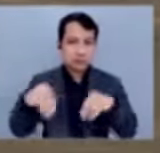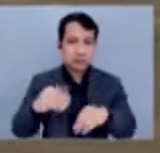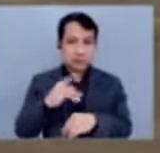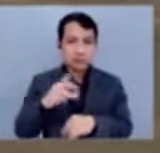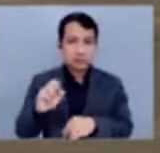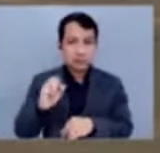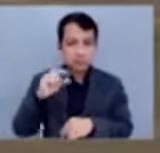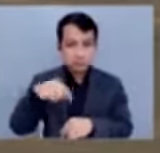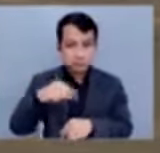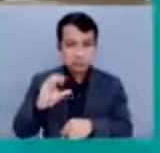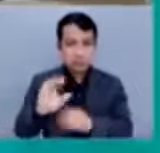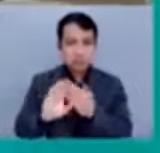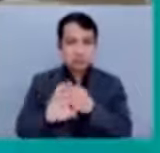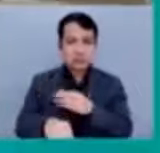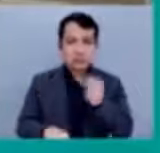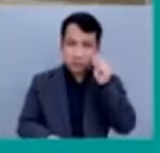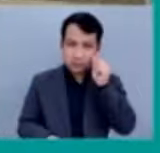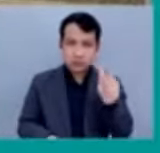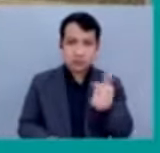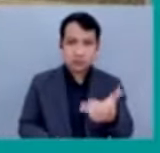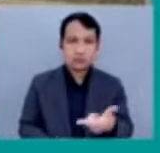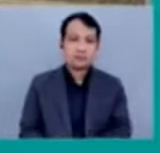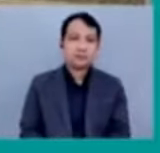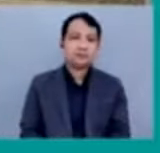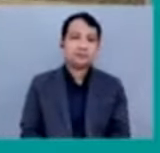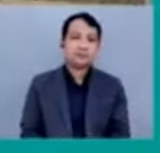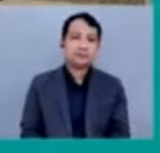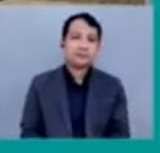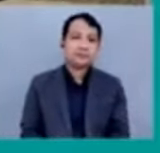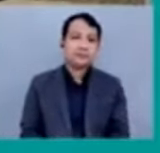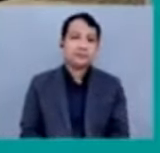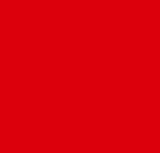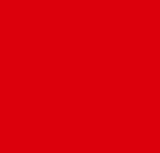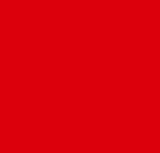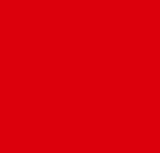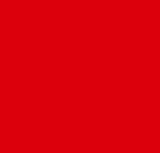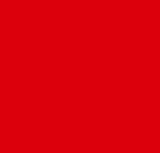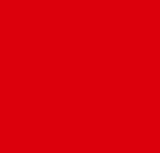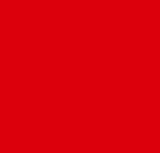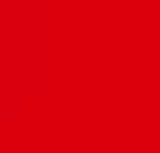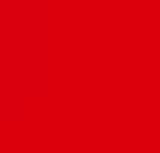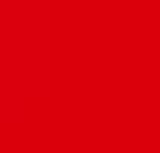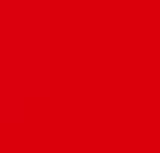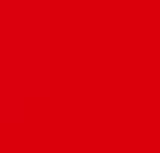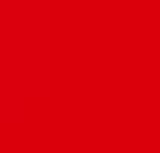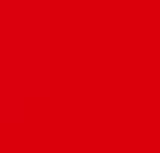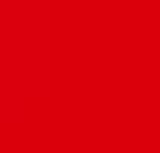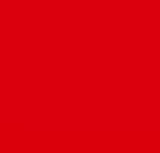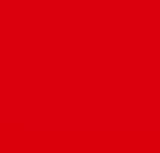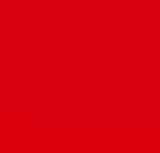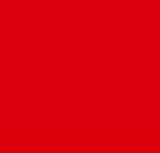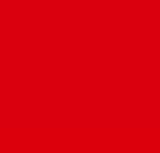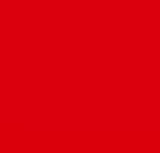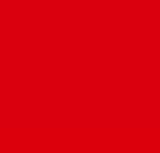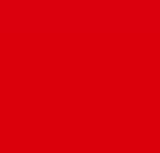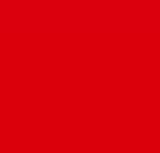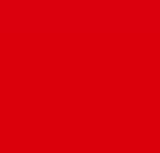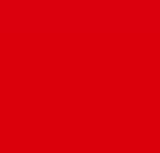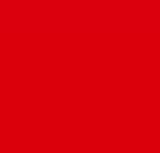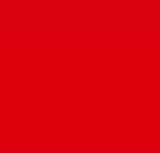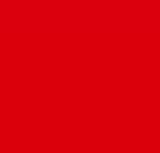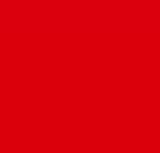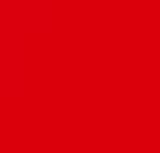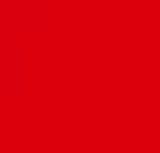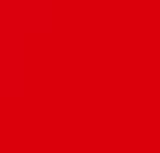City. Andre? Maraming salamat, Ian Suyu. Mga kapatid, ako po si Ruth Cabal.